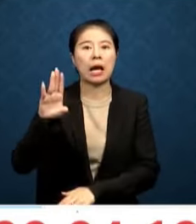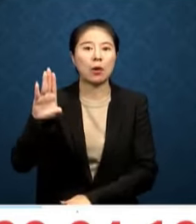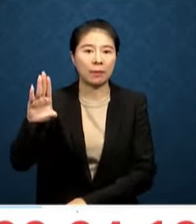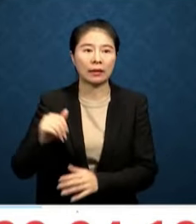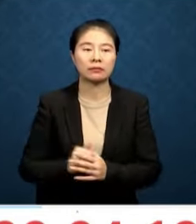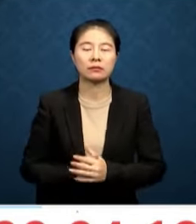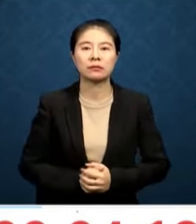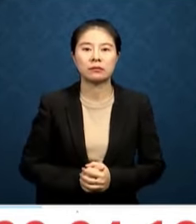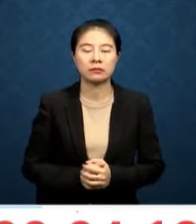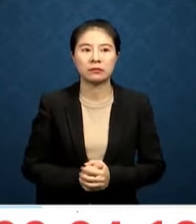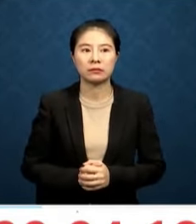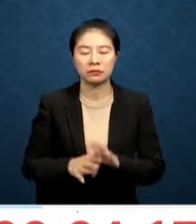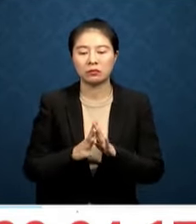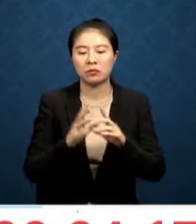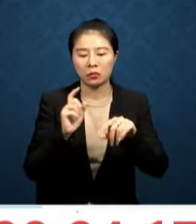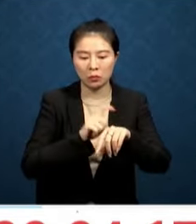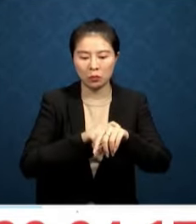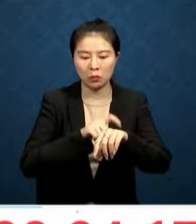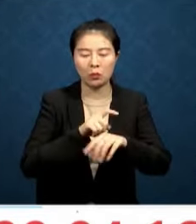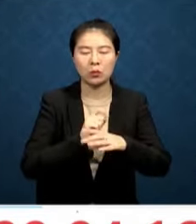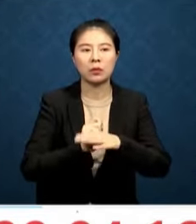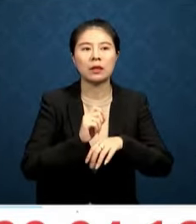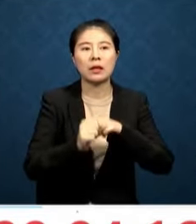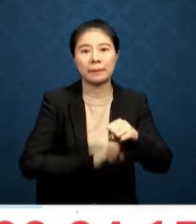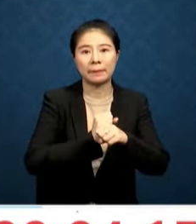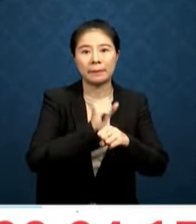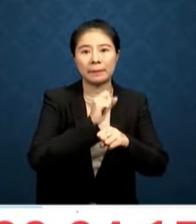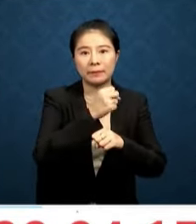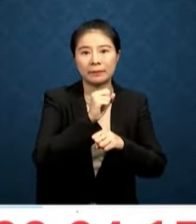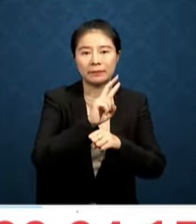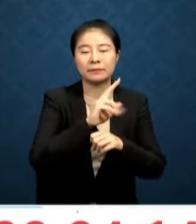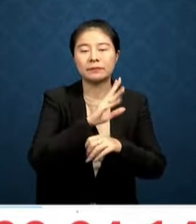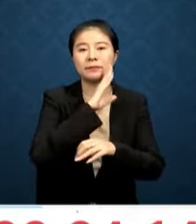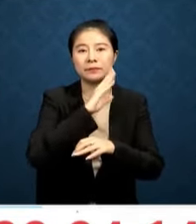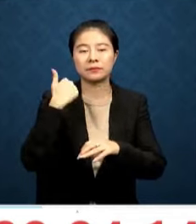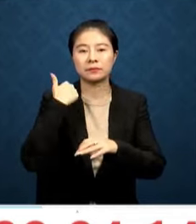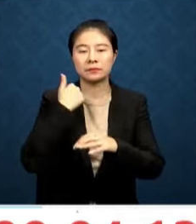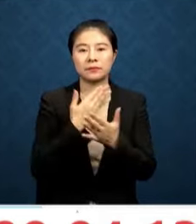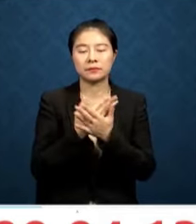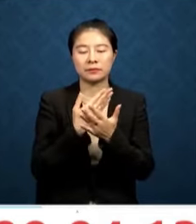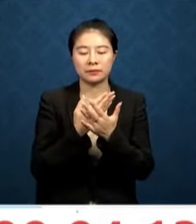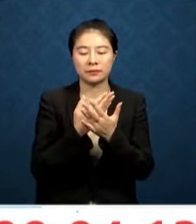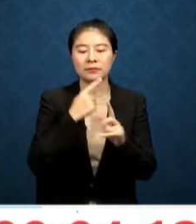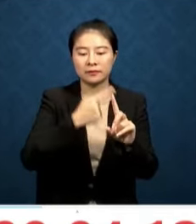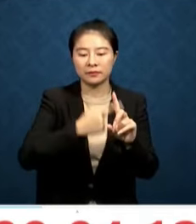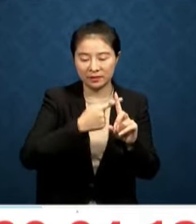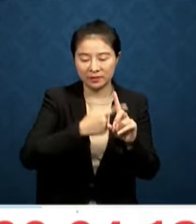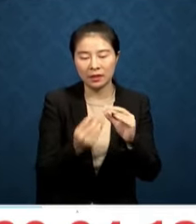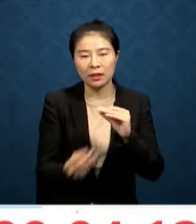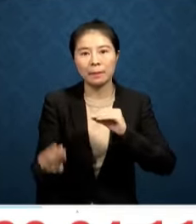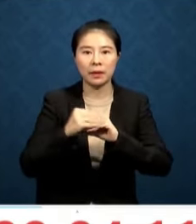ตรงนั้นตลอดระยะเวลา12ปีถ้ามีการขึ้นตามฐาน